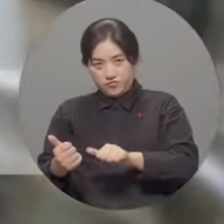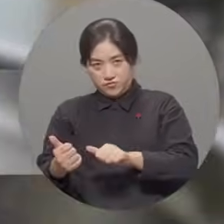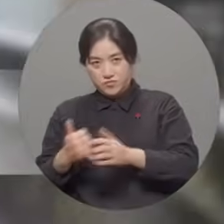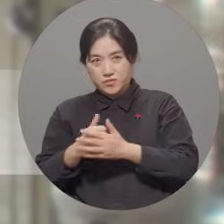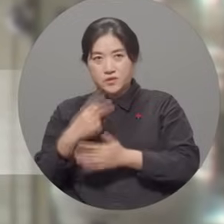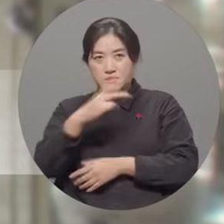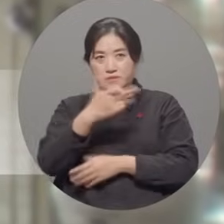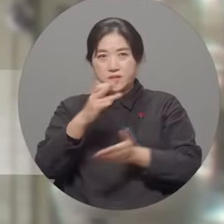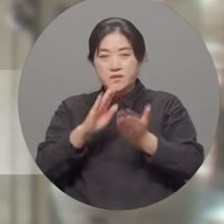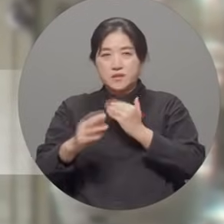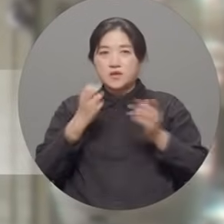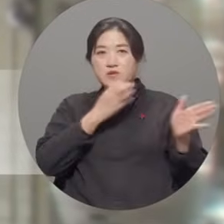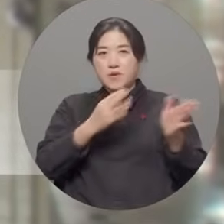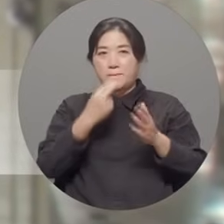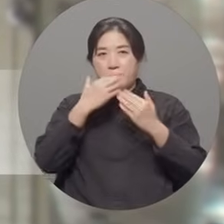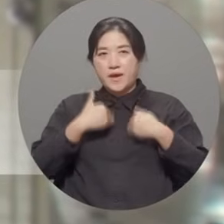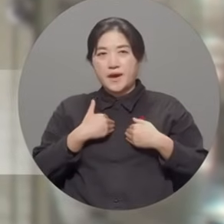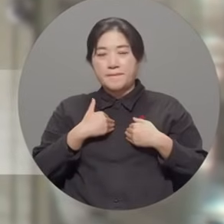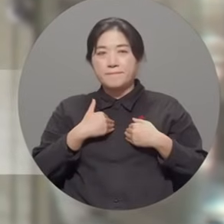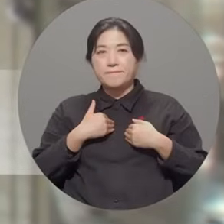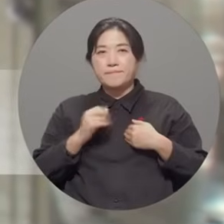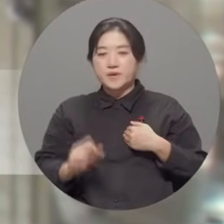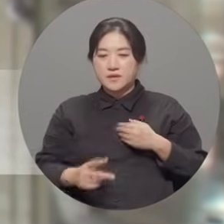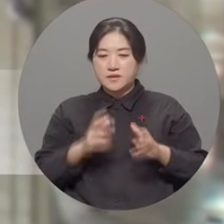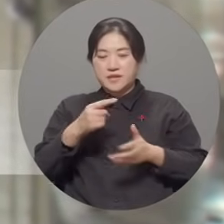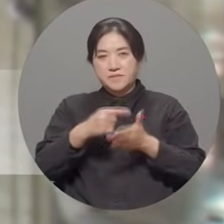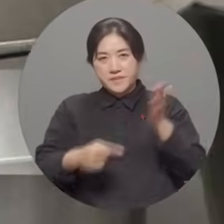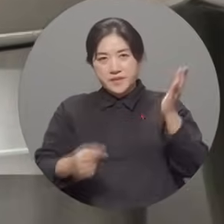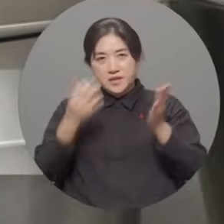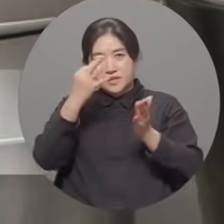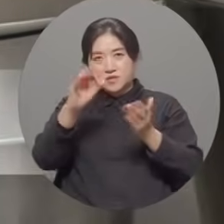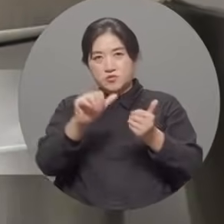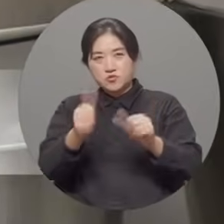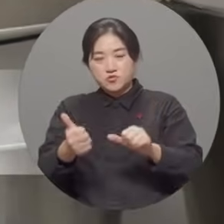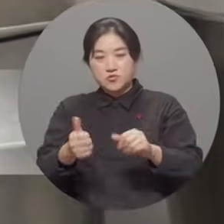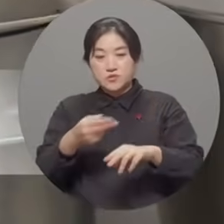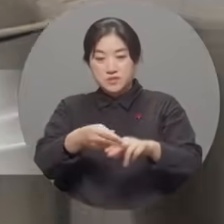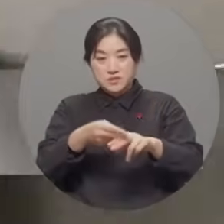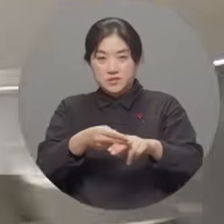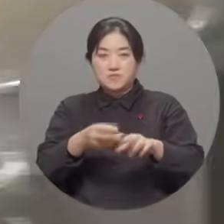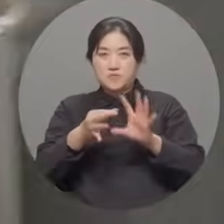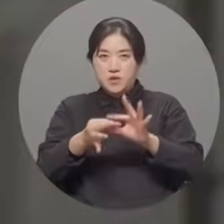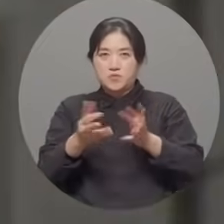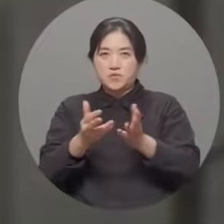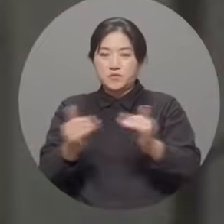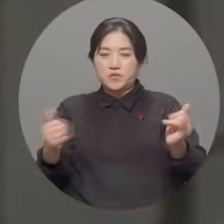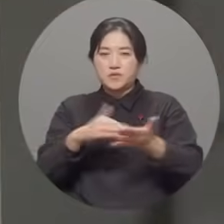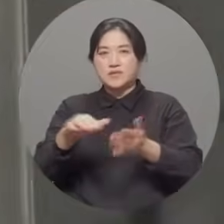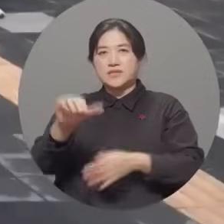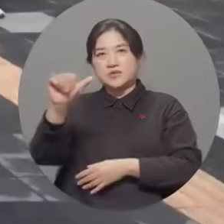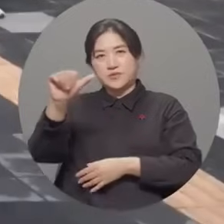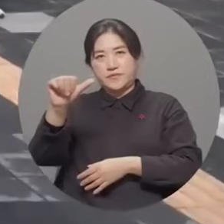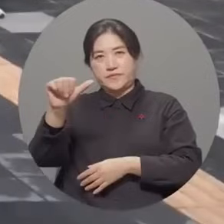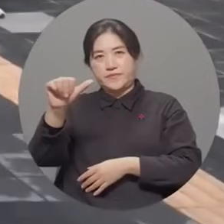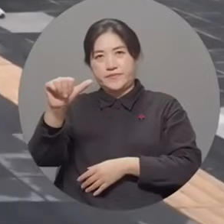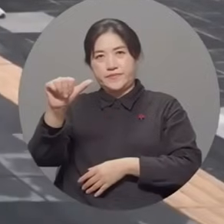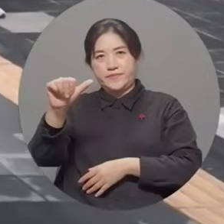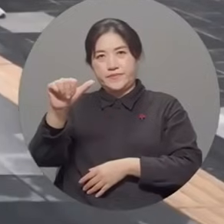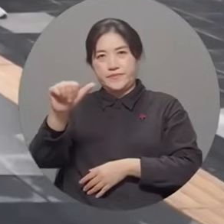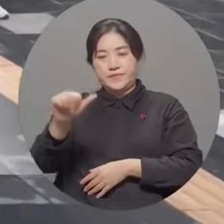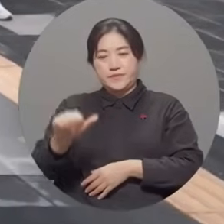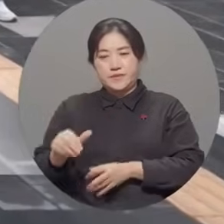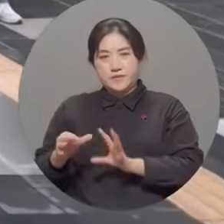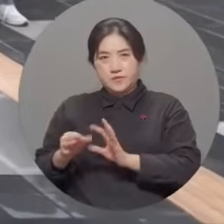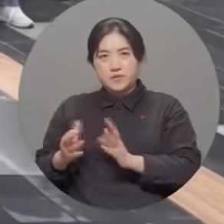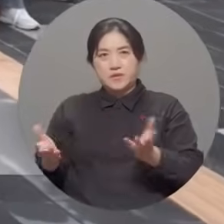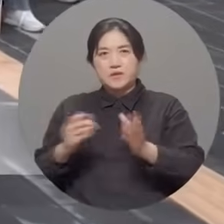이후 경기도에서 폐암으로 산재 인정을 받고 숨진 급식실 노동자는 5명으로 늘었습니다. 이 씨 동료들은